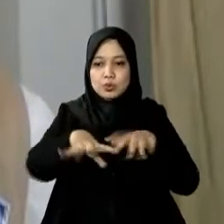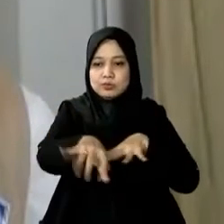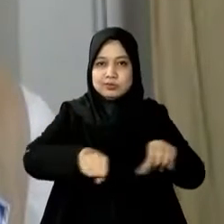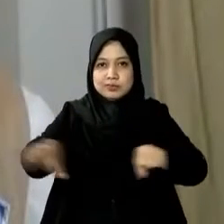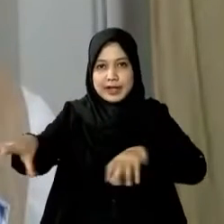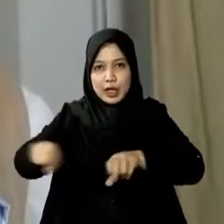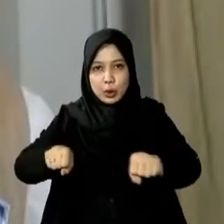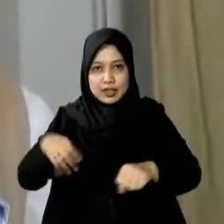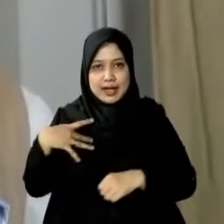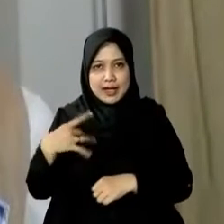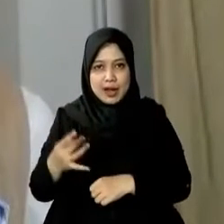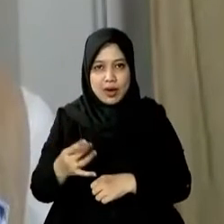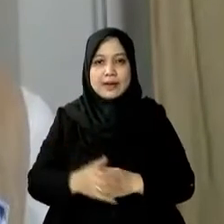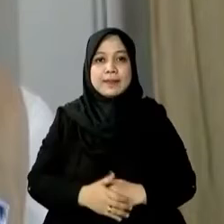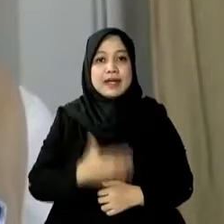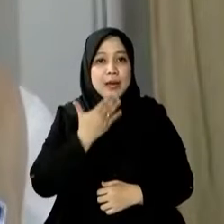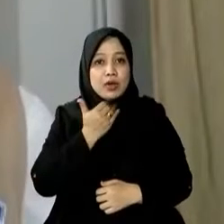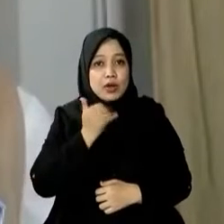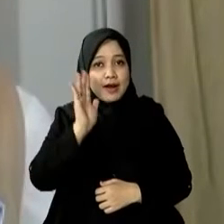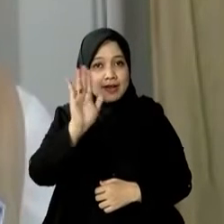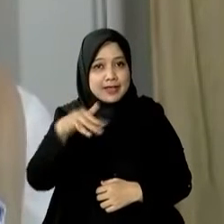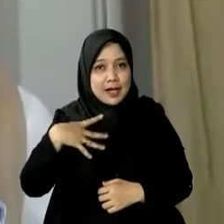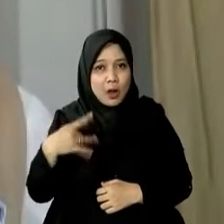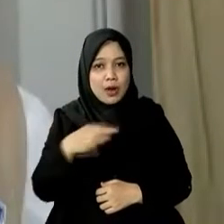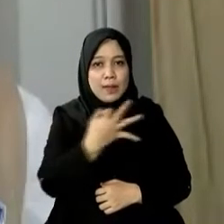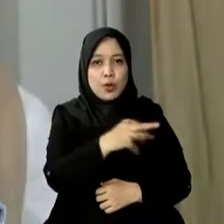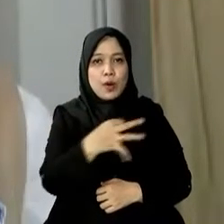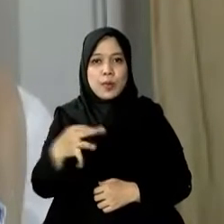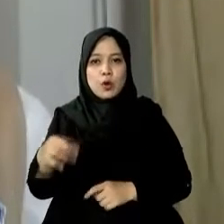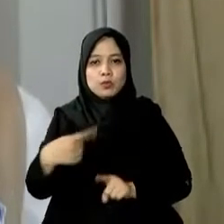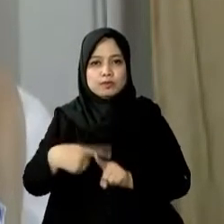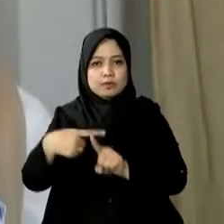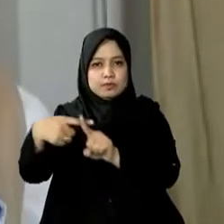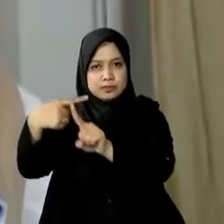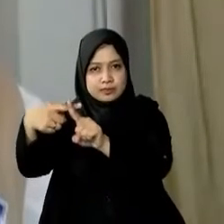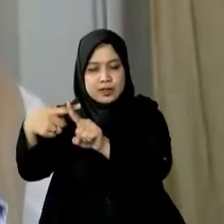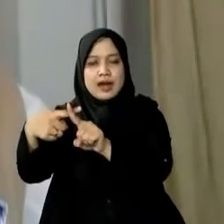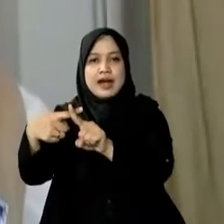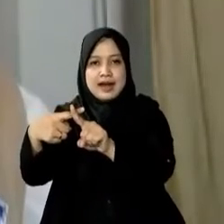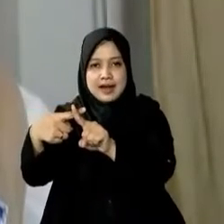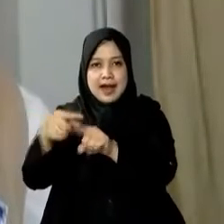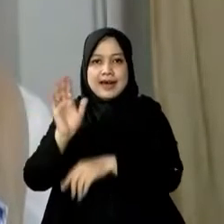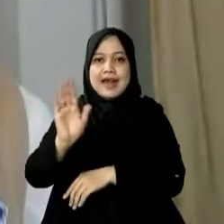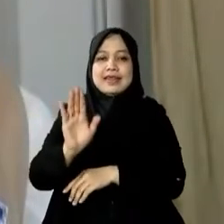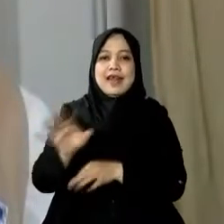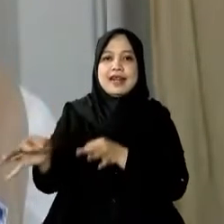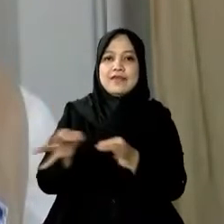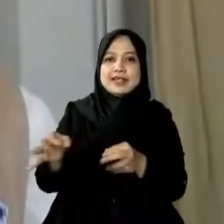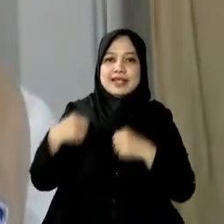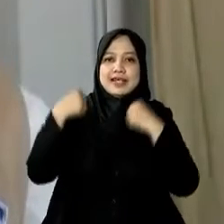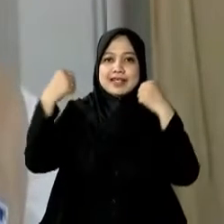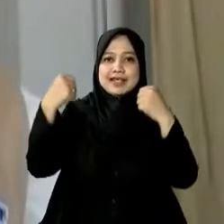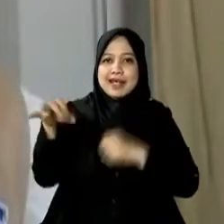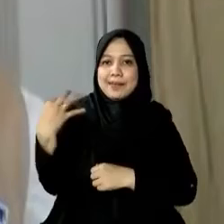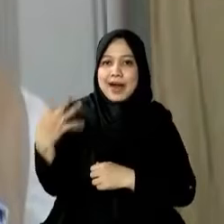ini mudah-mudahan dengan adanya tambahan relawan baru kita bisa memenuhi kebutuhan pembukaan Fasilitas Kesehatan